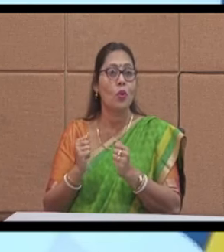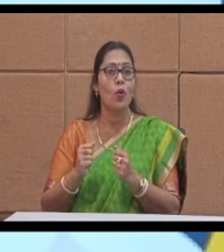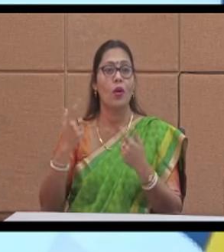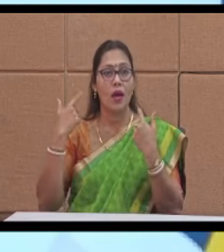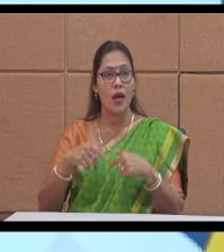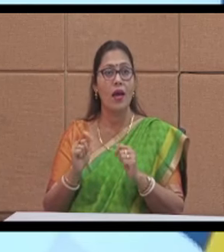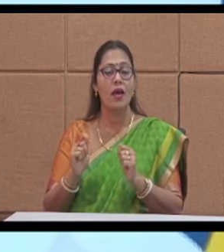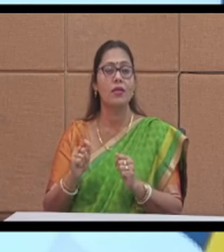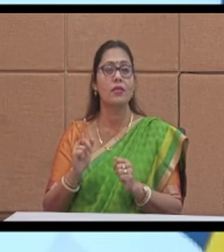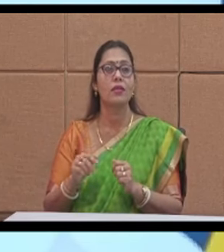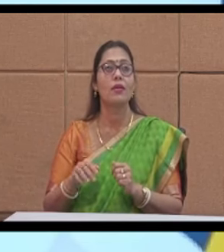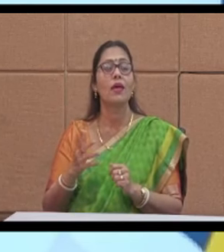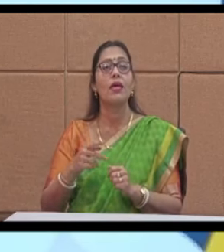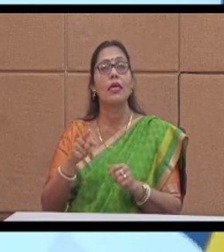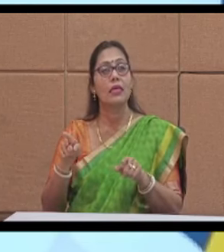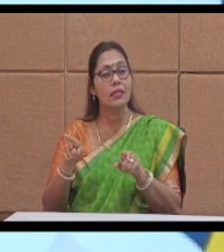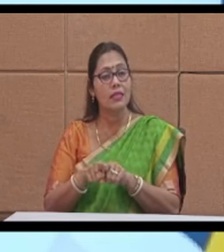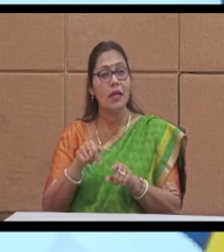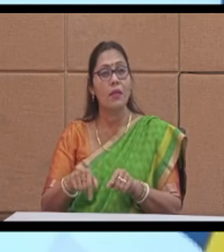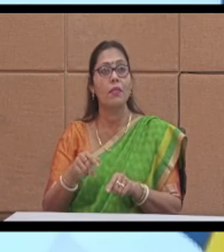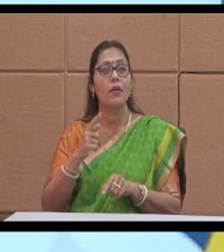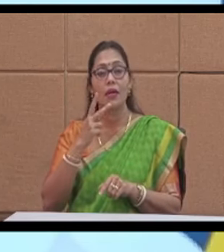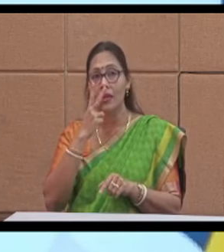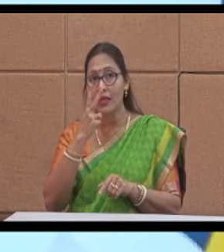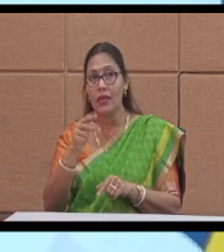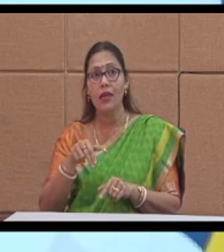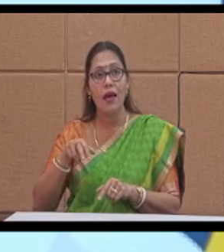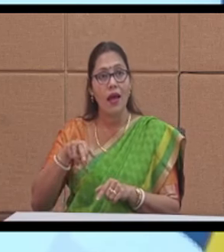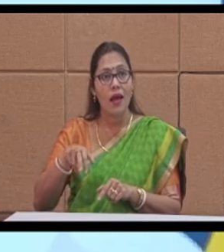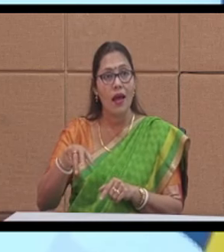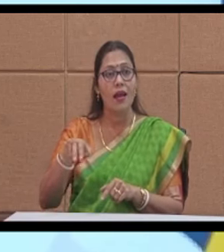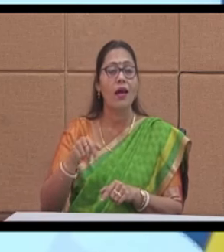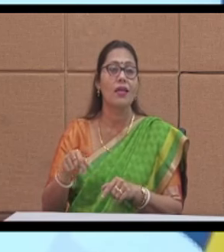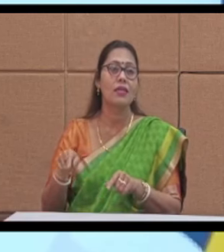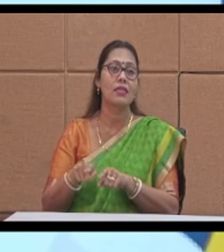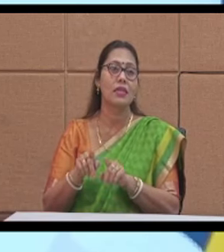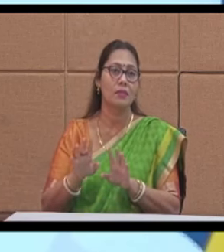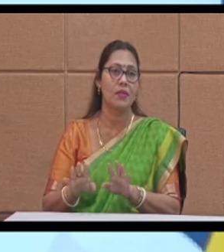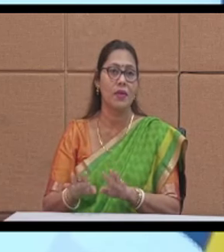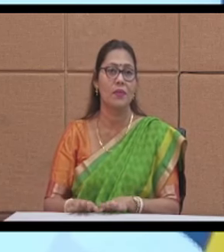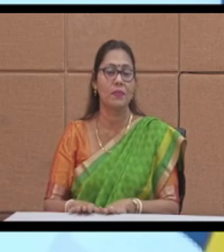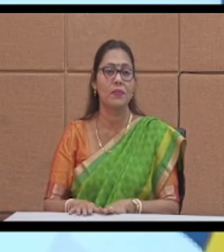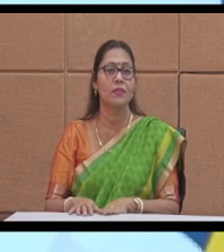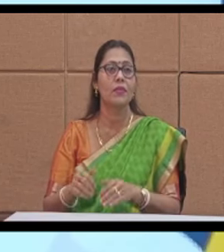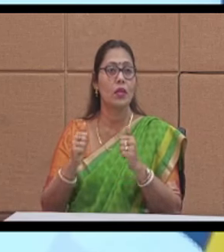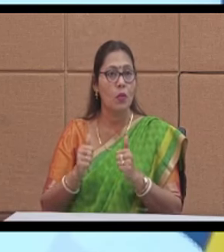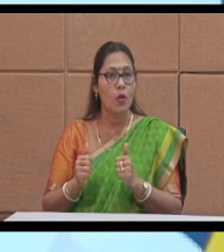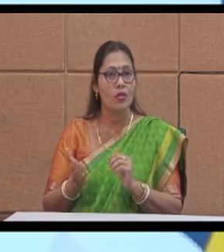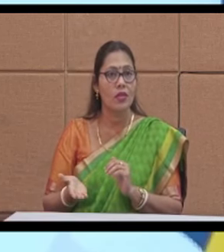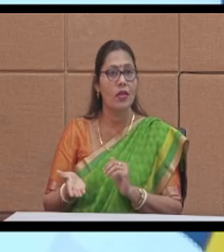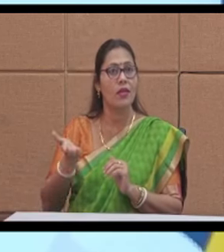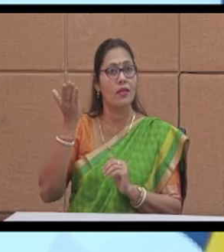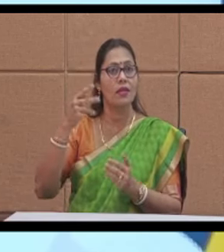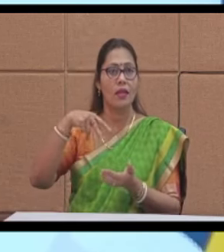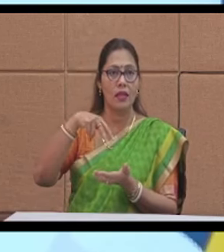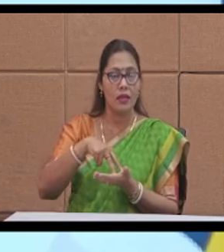এবং তুমি বাঘের মত নিঃশব্দে হাঁটার চেষ্টা করো বসার থেকে উঠে